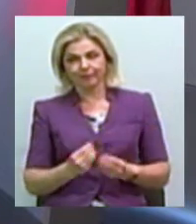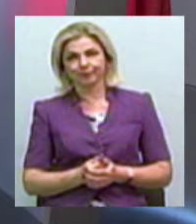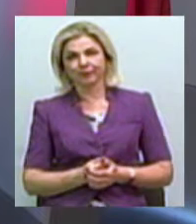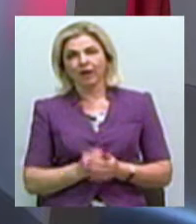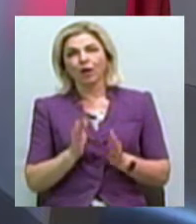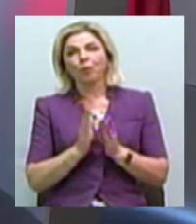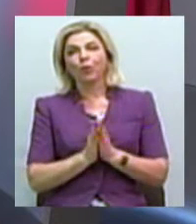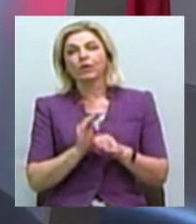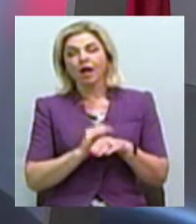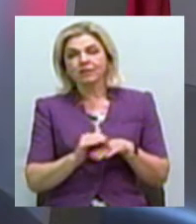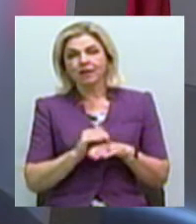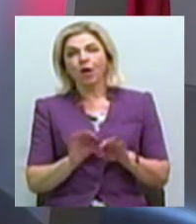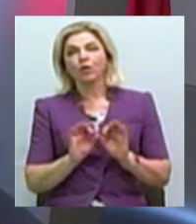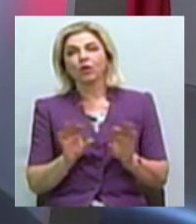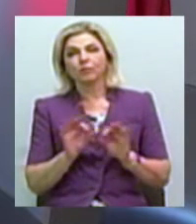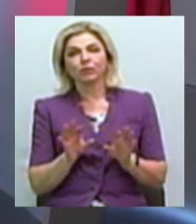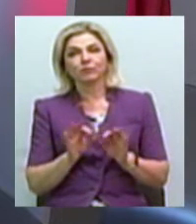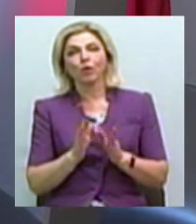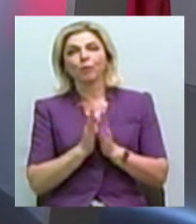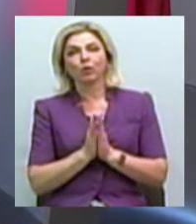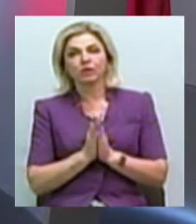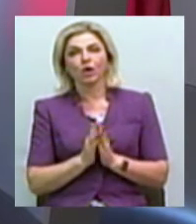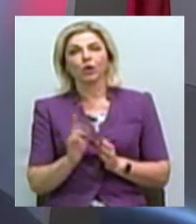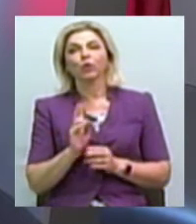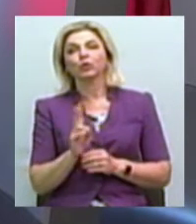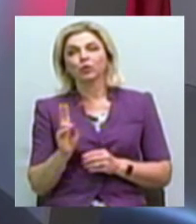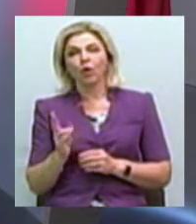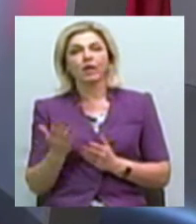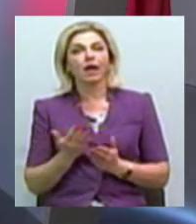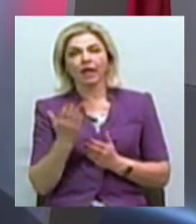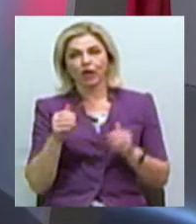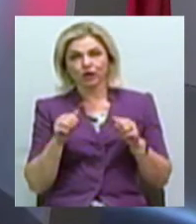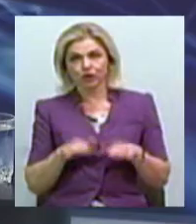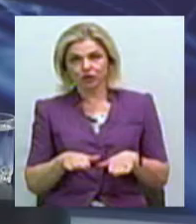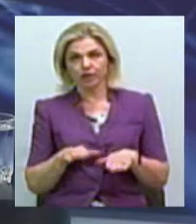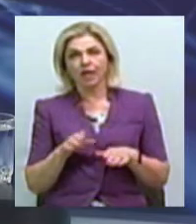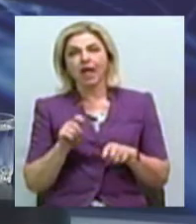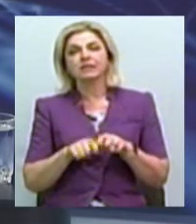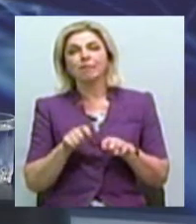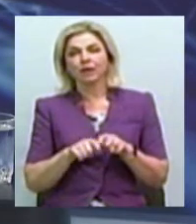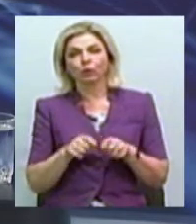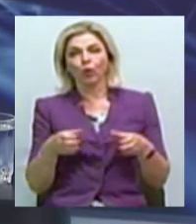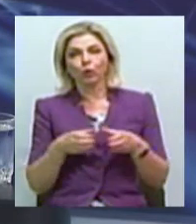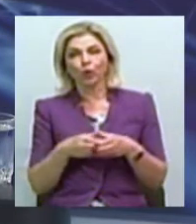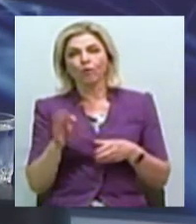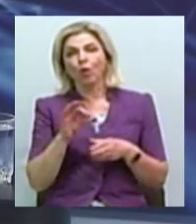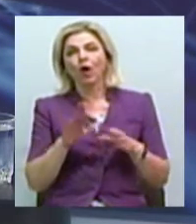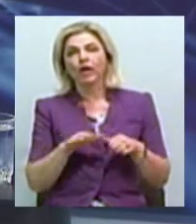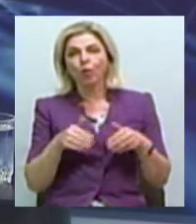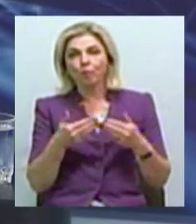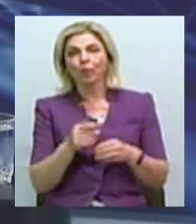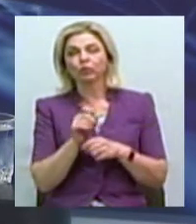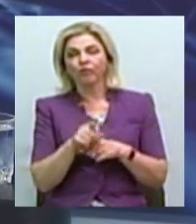ласка, розкажи, будь ласка, яке рішення прийнято експертною групою щодо рекомендування